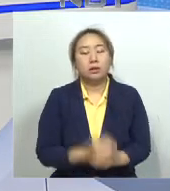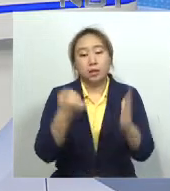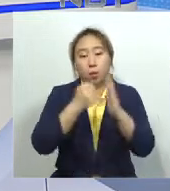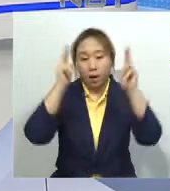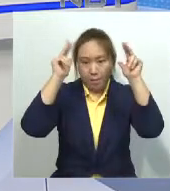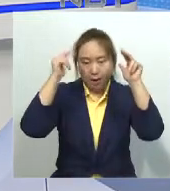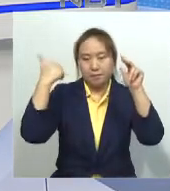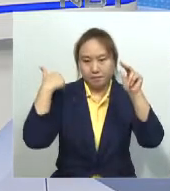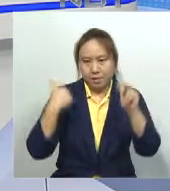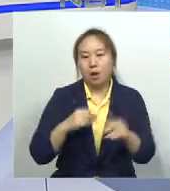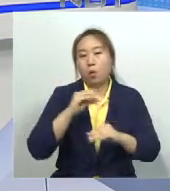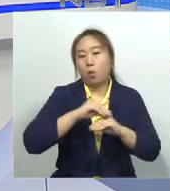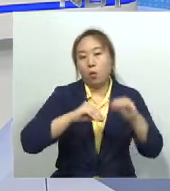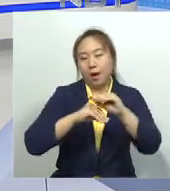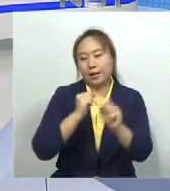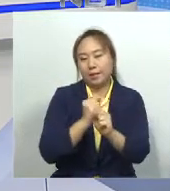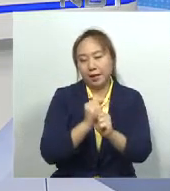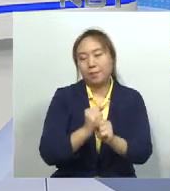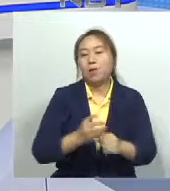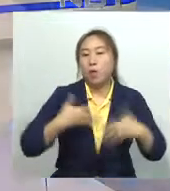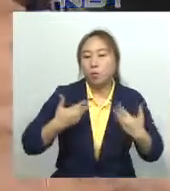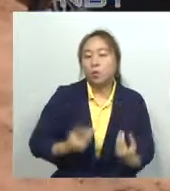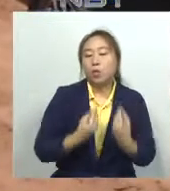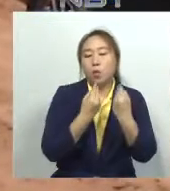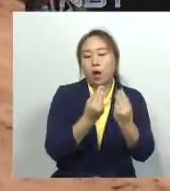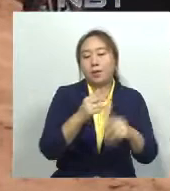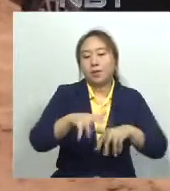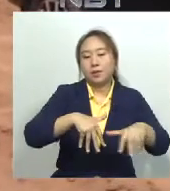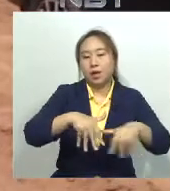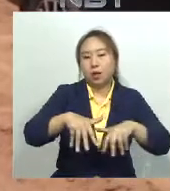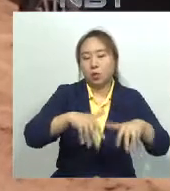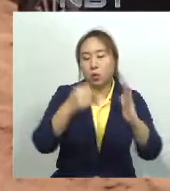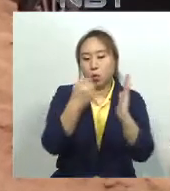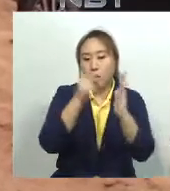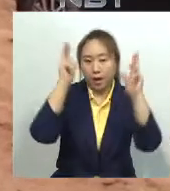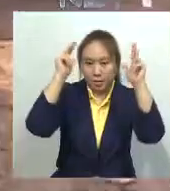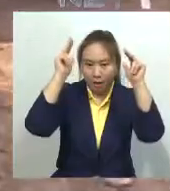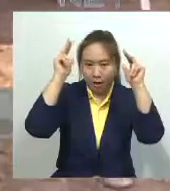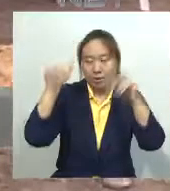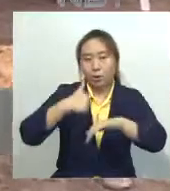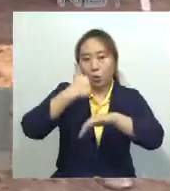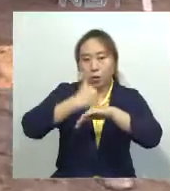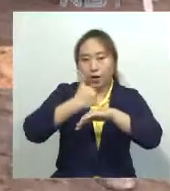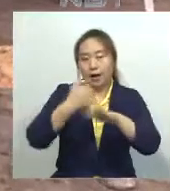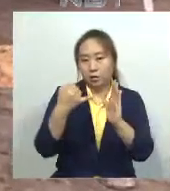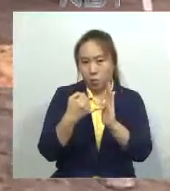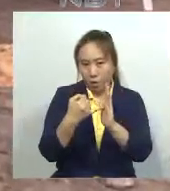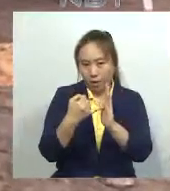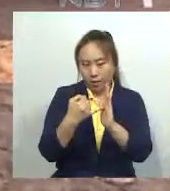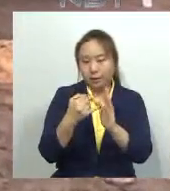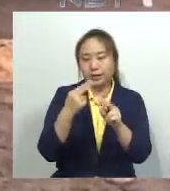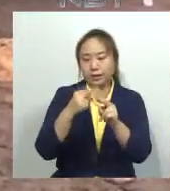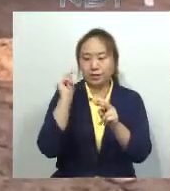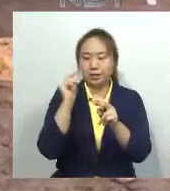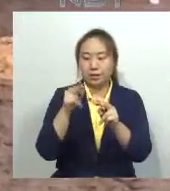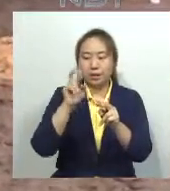างเองได้มีการเดินหน้านะครับโครงการสร้างสรรค์ปันสุขให้แก่พี่น้องประชาชนชาวจังหวัดลำปางนำโดยท่านผู้ว่าราชการจังหวัดลำปางนะครับท่านทรง